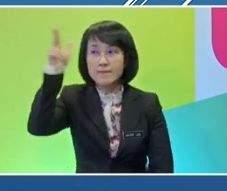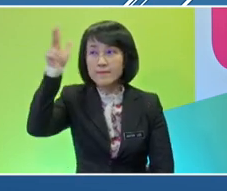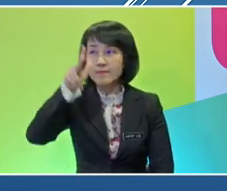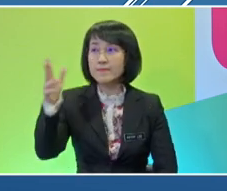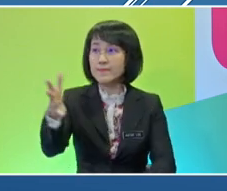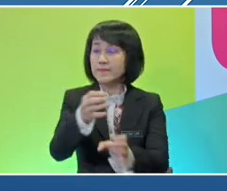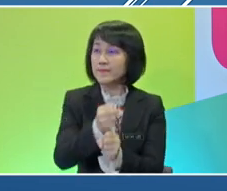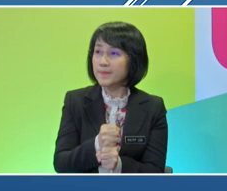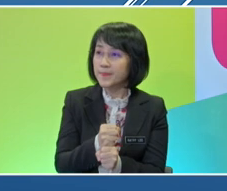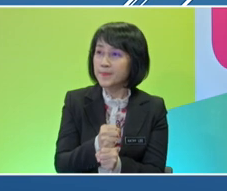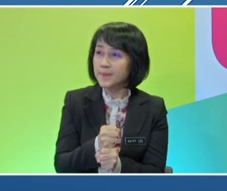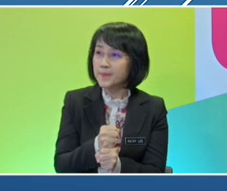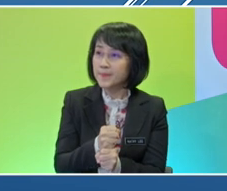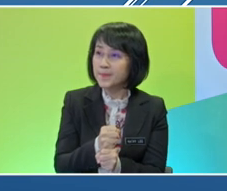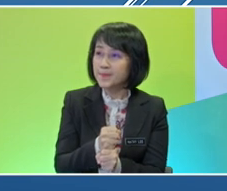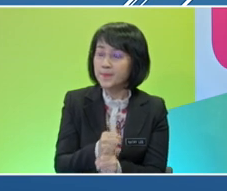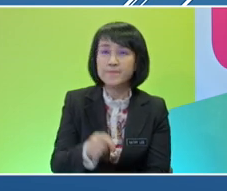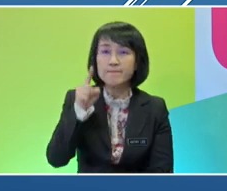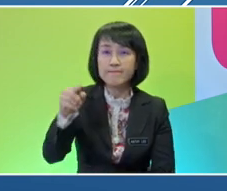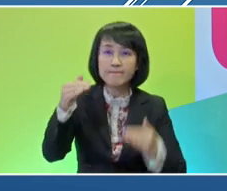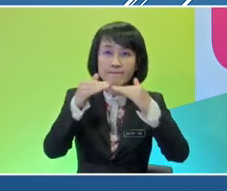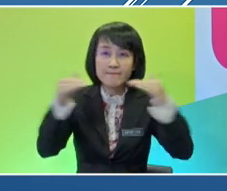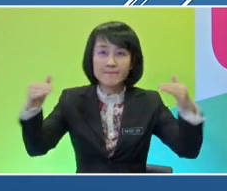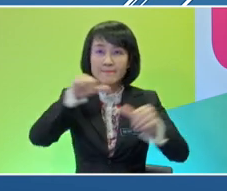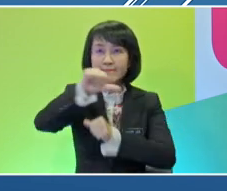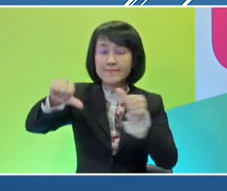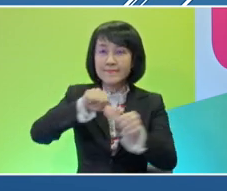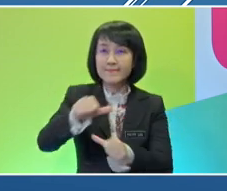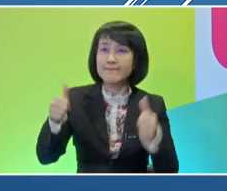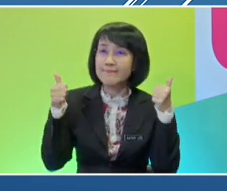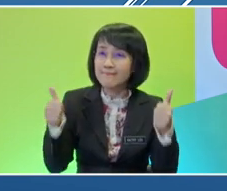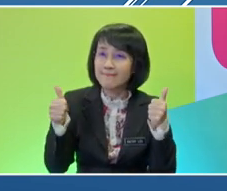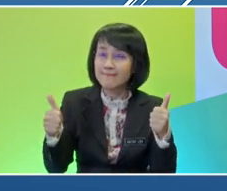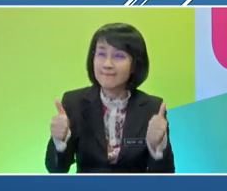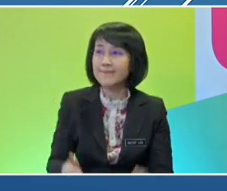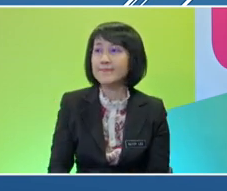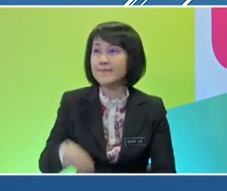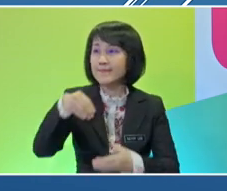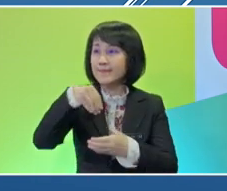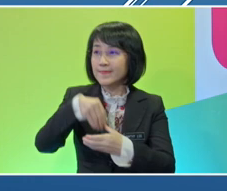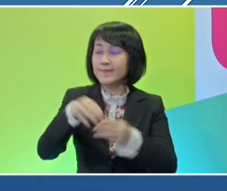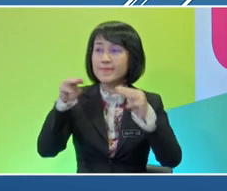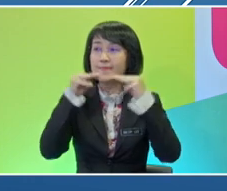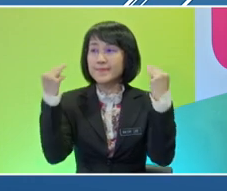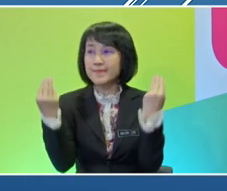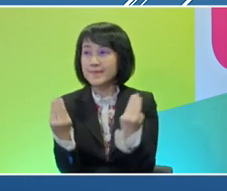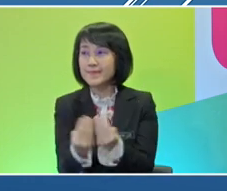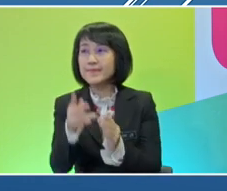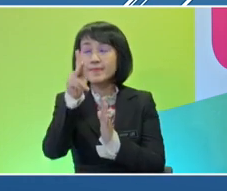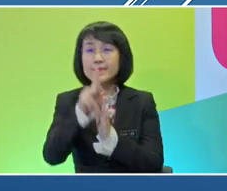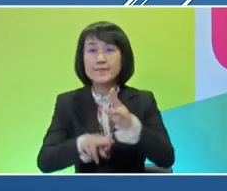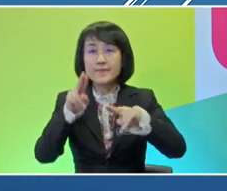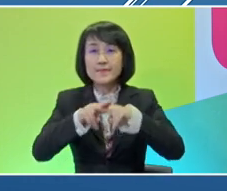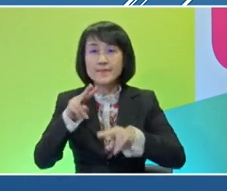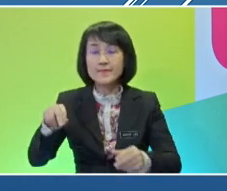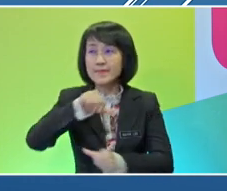satu status sosial yang hebat dalam kalangan masyarakat ketika itu kedudukan sosial seorang yang